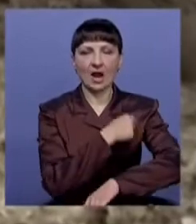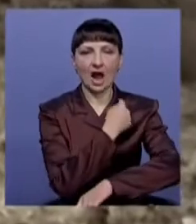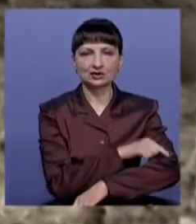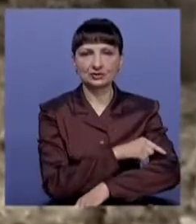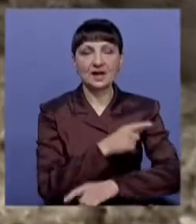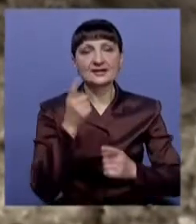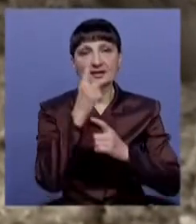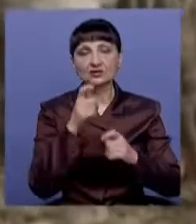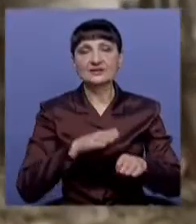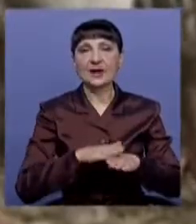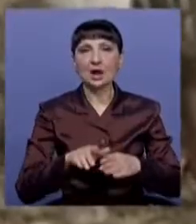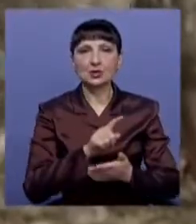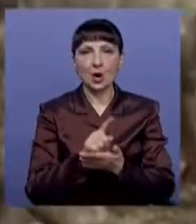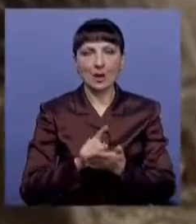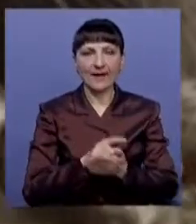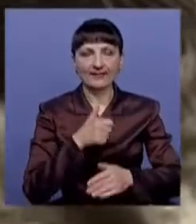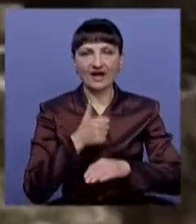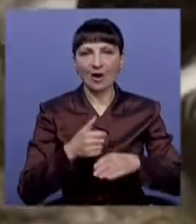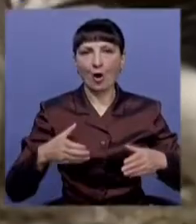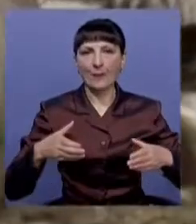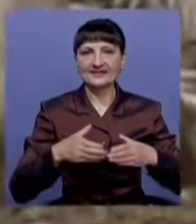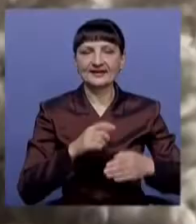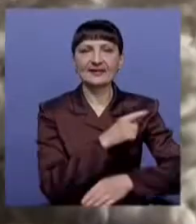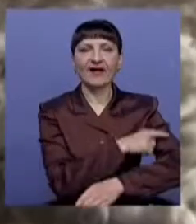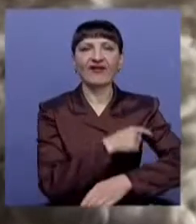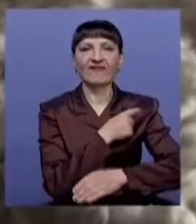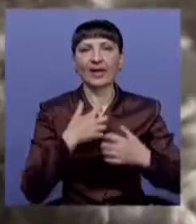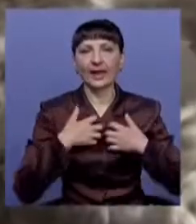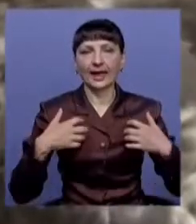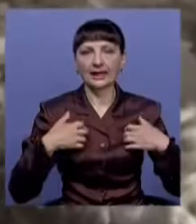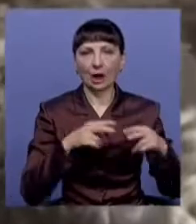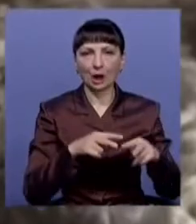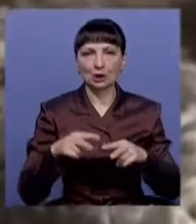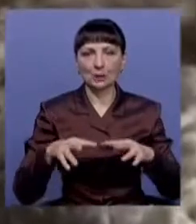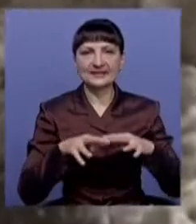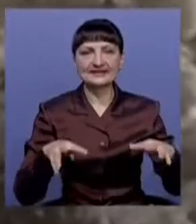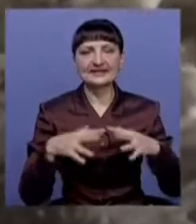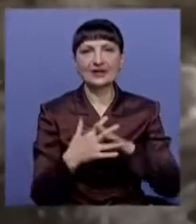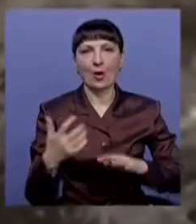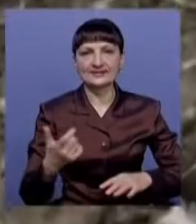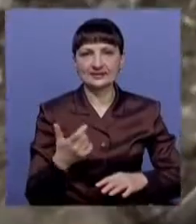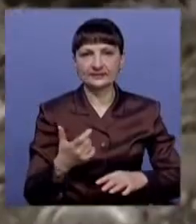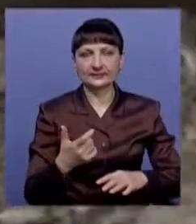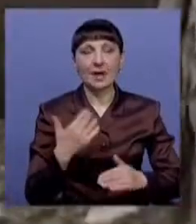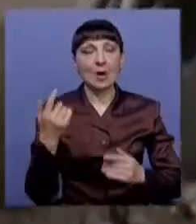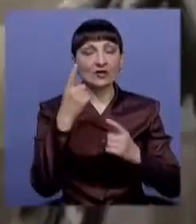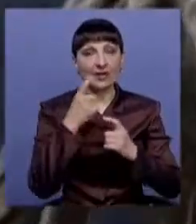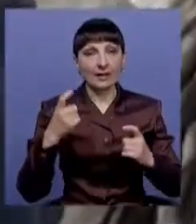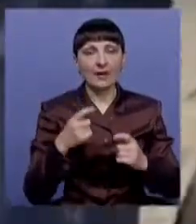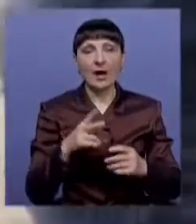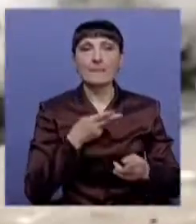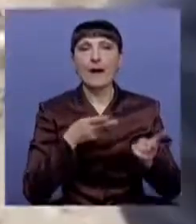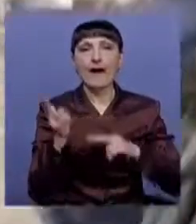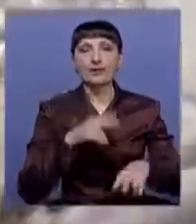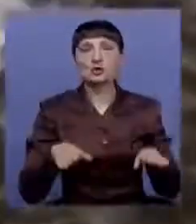сообщил исполняющий обязанности главы комитета ветконтроля и надзора Минсельхоза Турсын Кабдулданов. По его данным, падеж